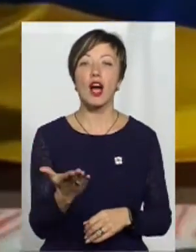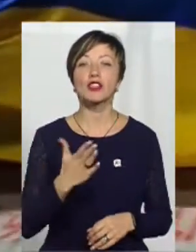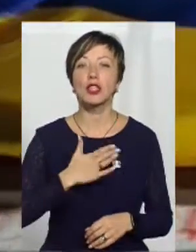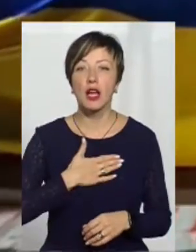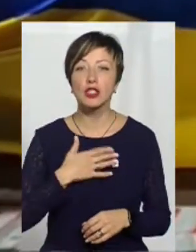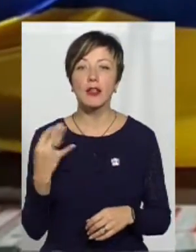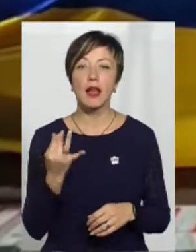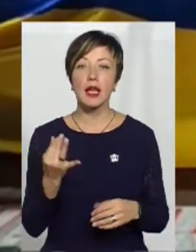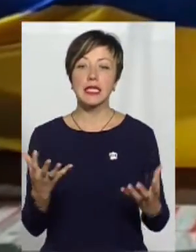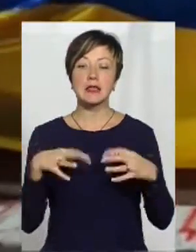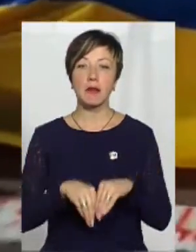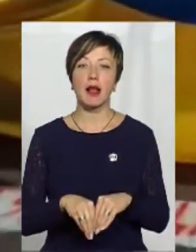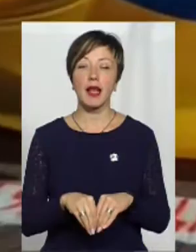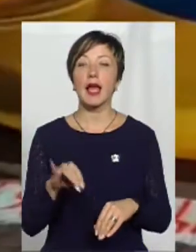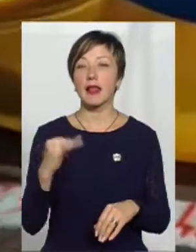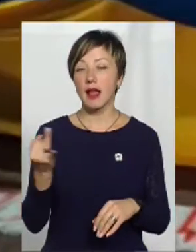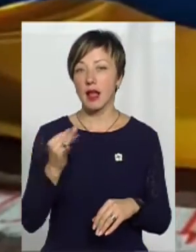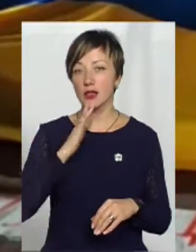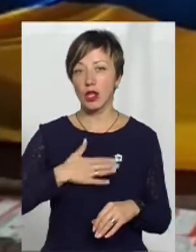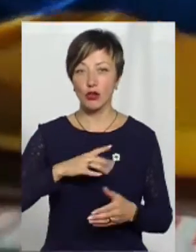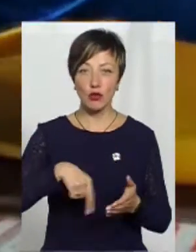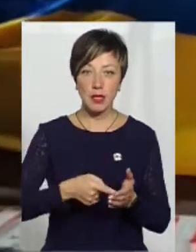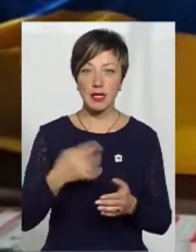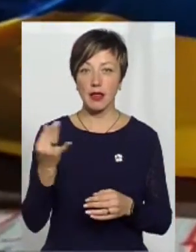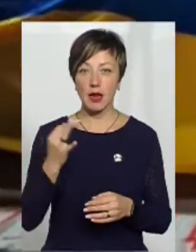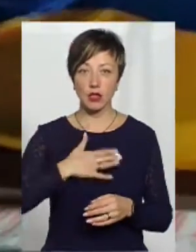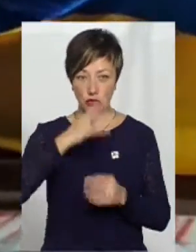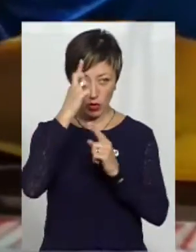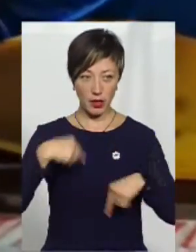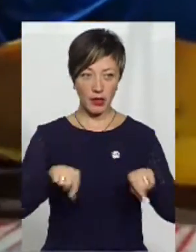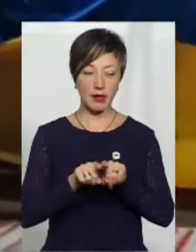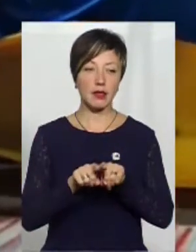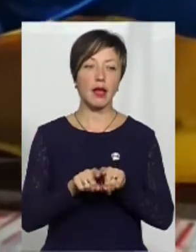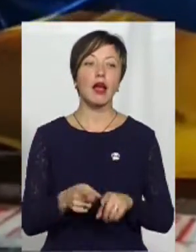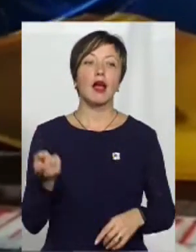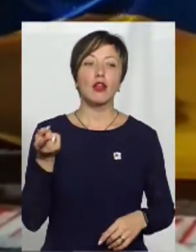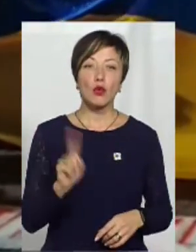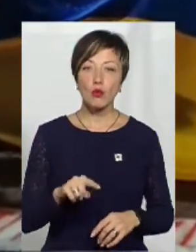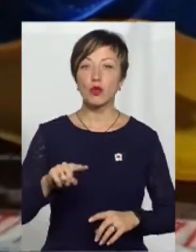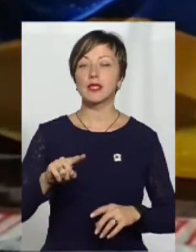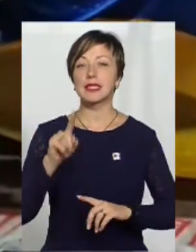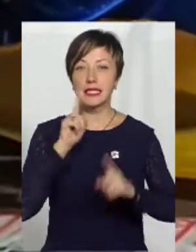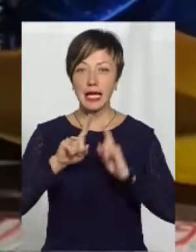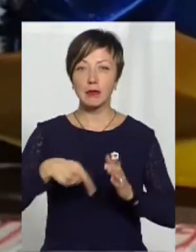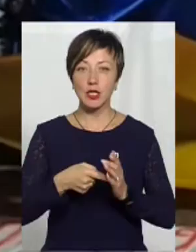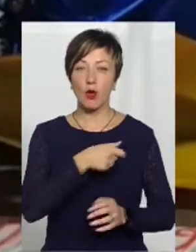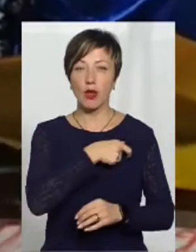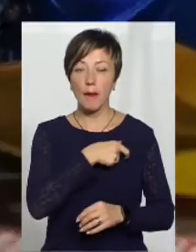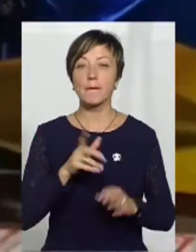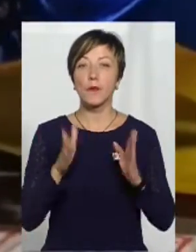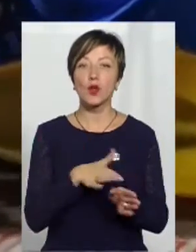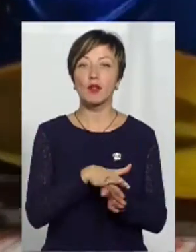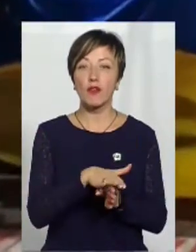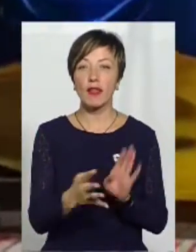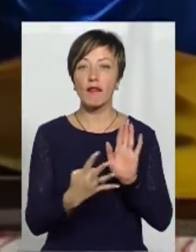наші інтереси спільні, інтереси нашого міста, інтереси нашої країни. Тому сесія міської Хмельницької міської ради буде